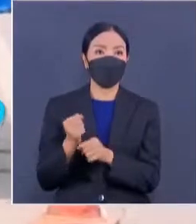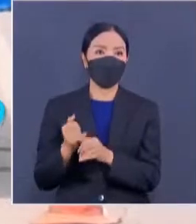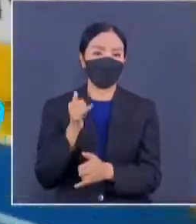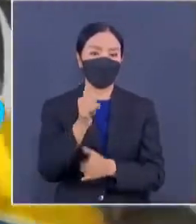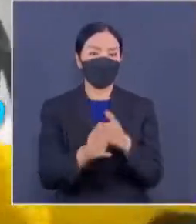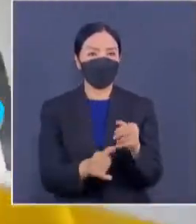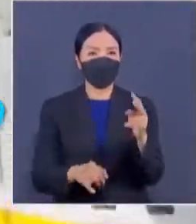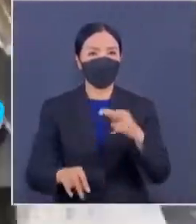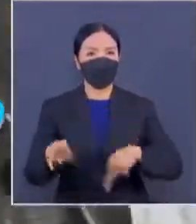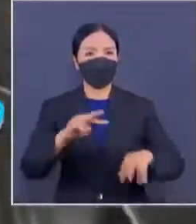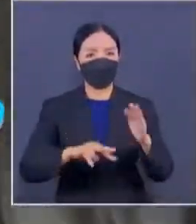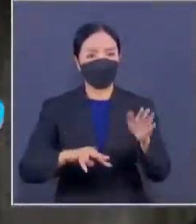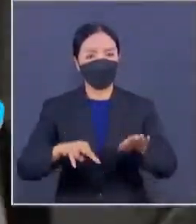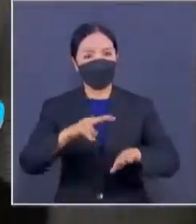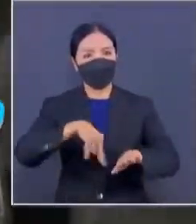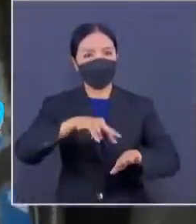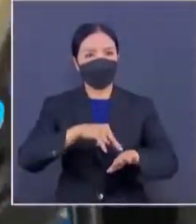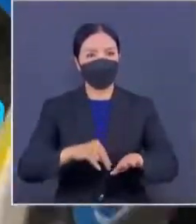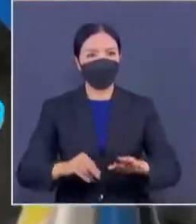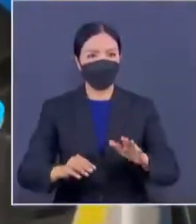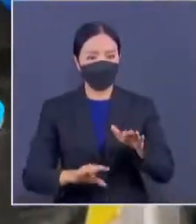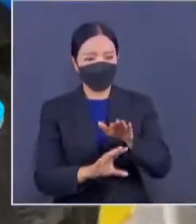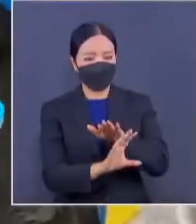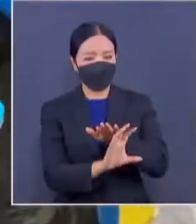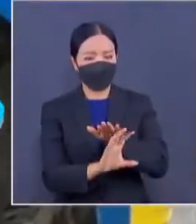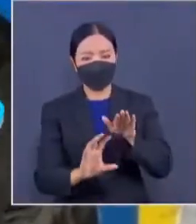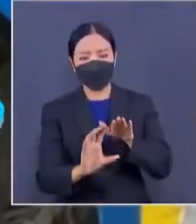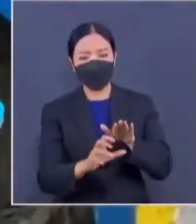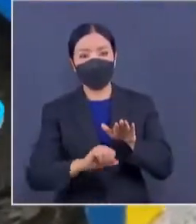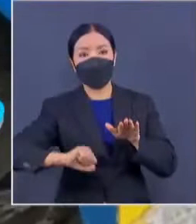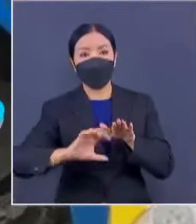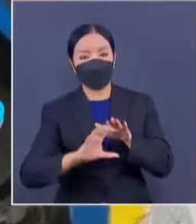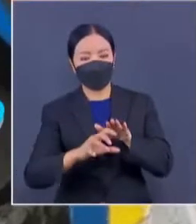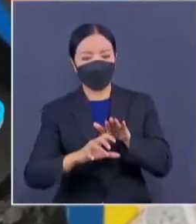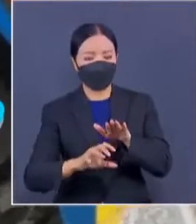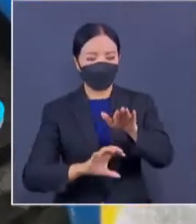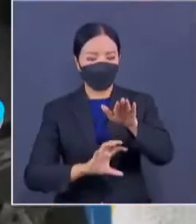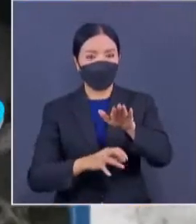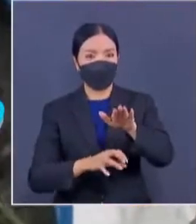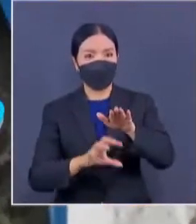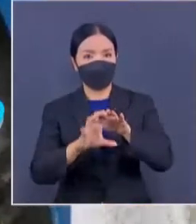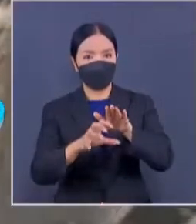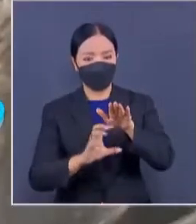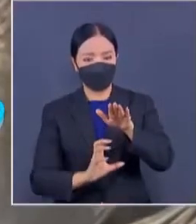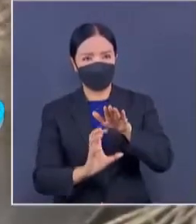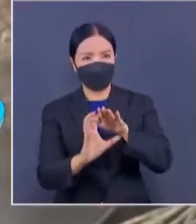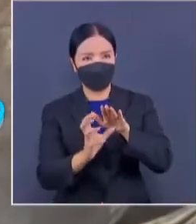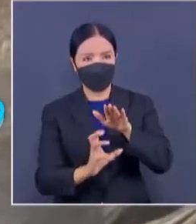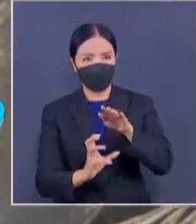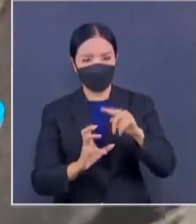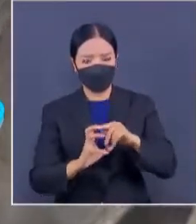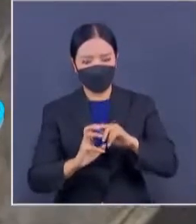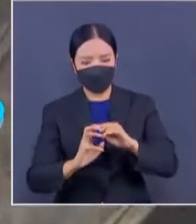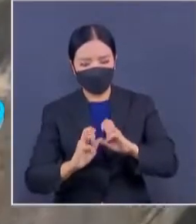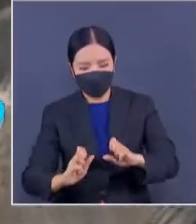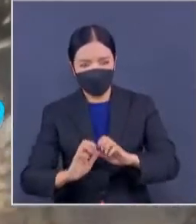นะครับก็ไปพบว่าบริเวณล้อยางด้านหน้าขวาและด้านหลังขวาเนี่ยนะครับมีร่องรอยฉีกขาด